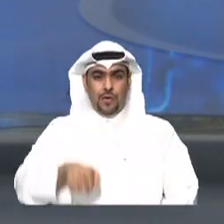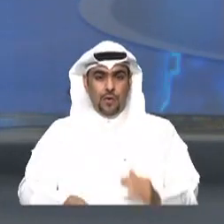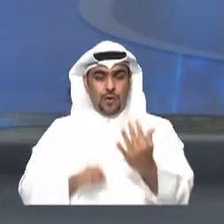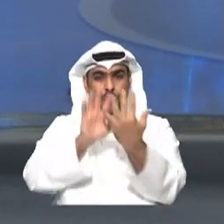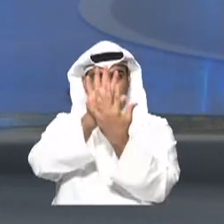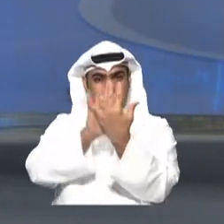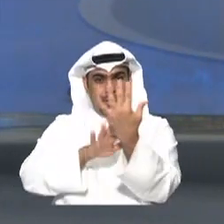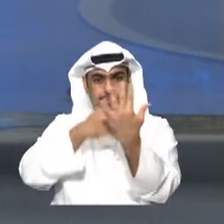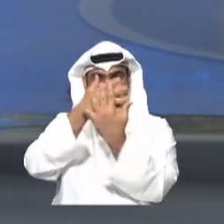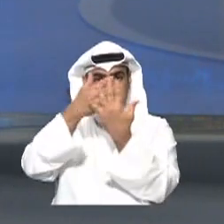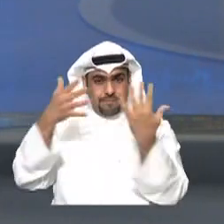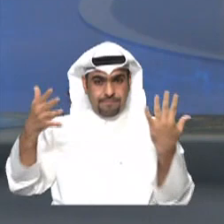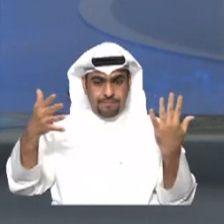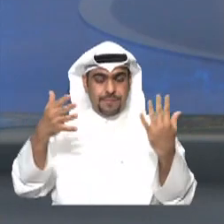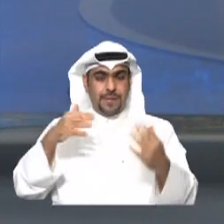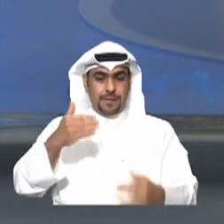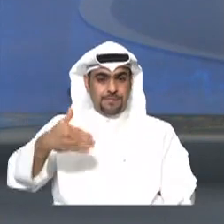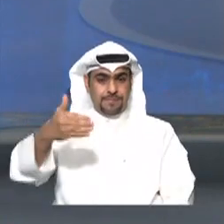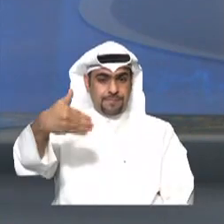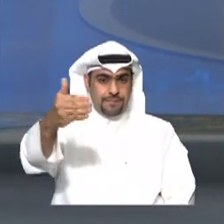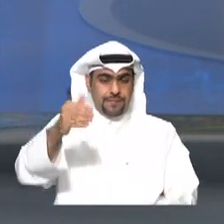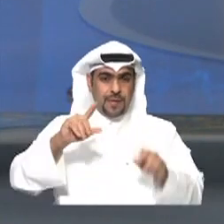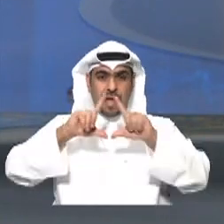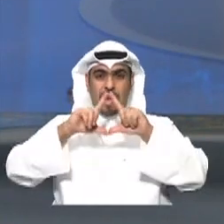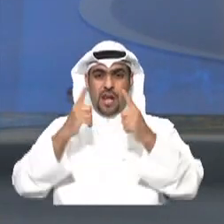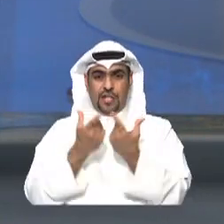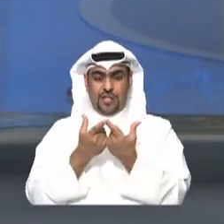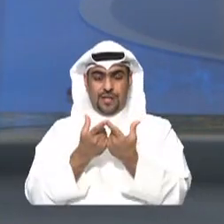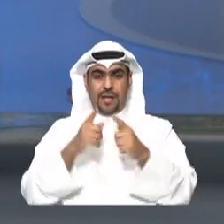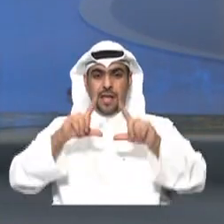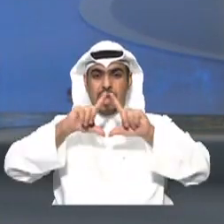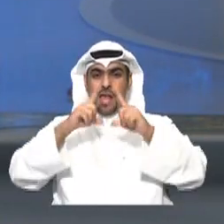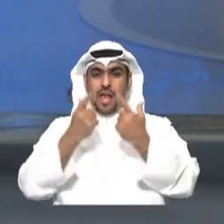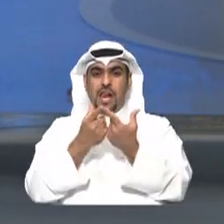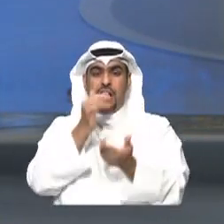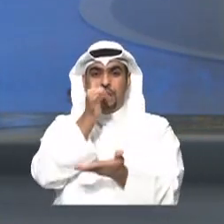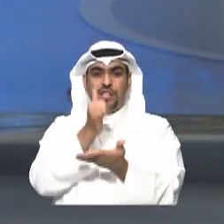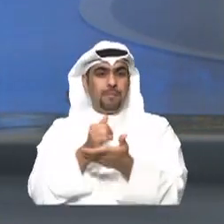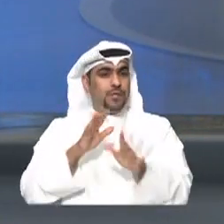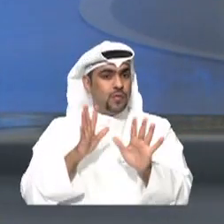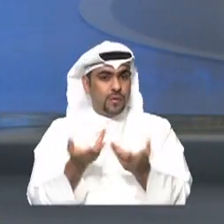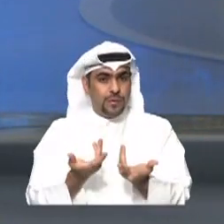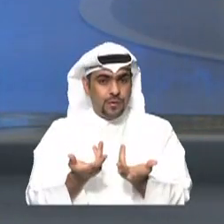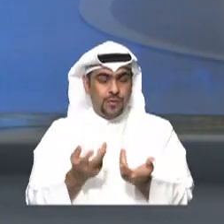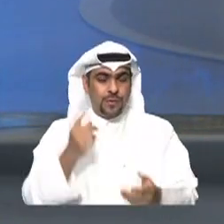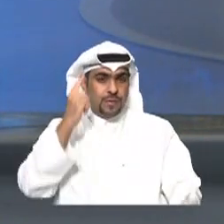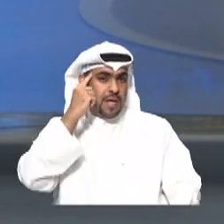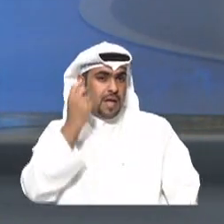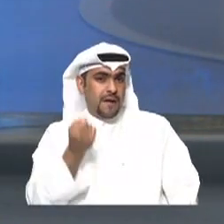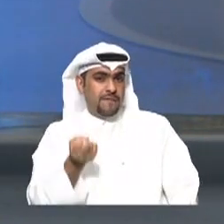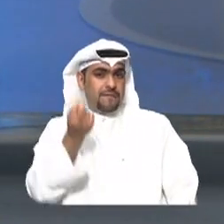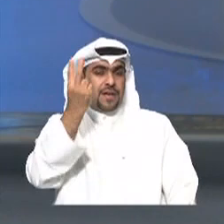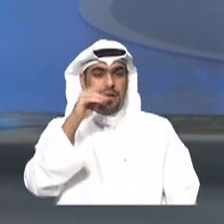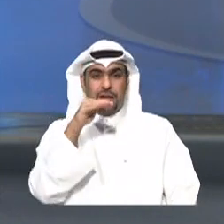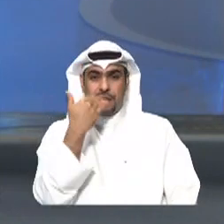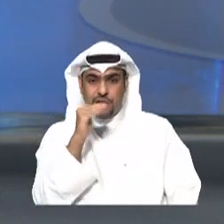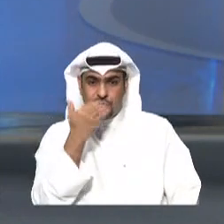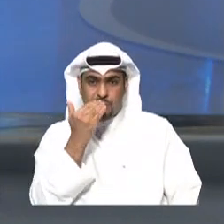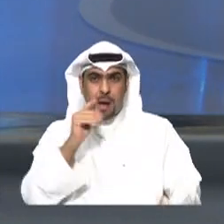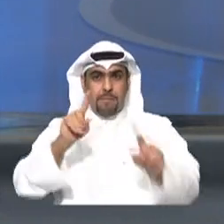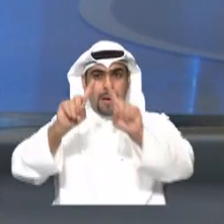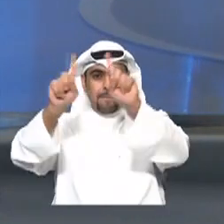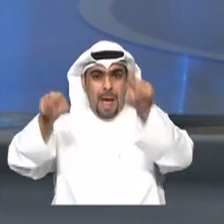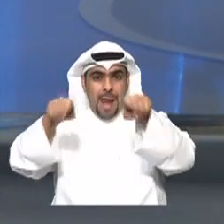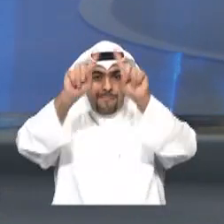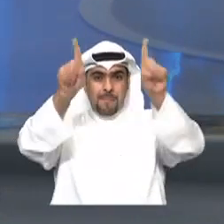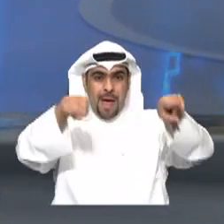وتكليف المجلس لها لجنه تحسين بيئه الاعمال والمشروعات الصغيره البرلمانيه انتهت مناقشتها على وضع